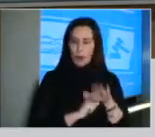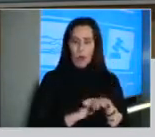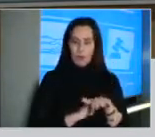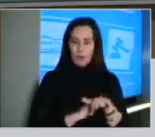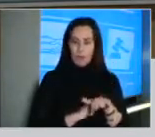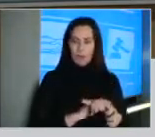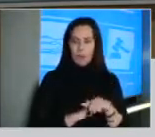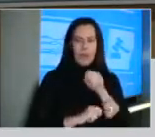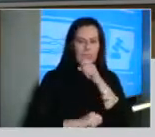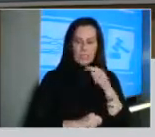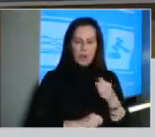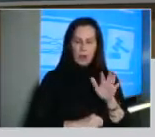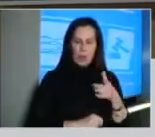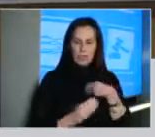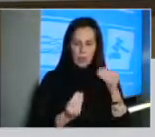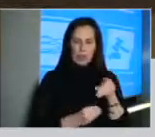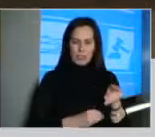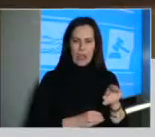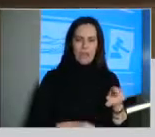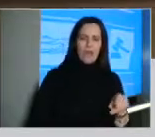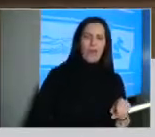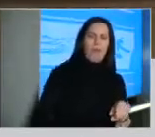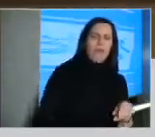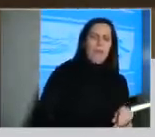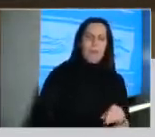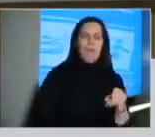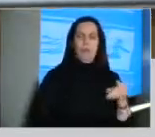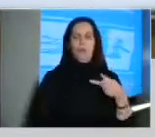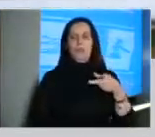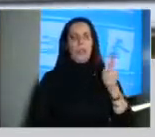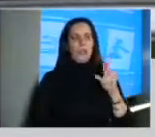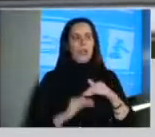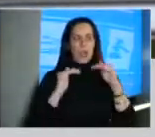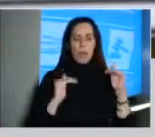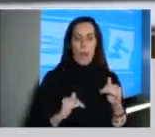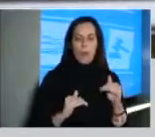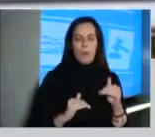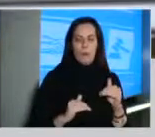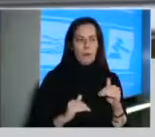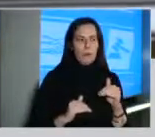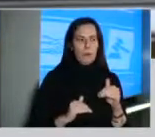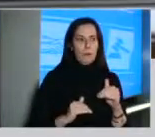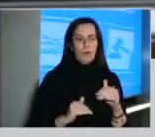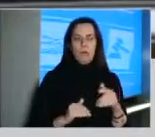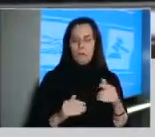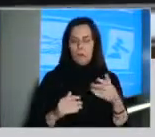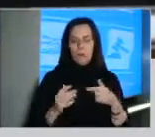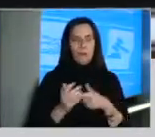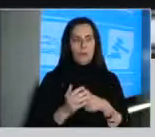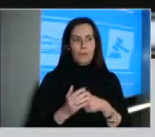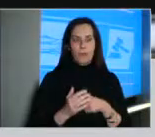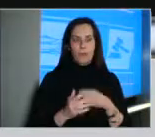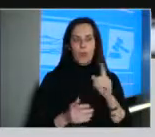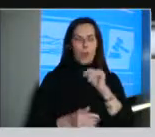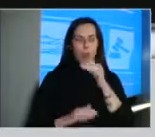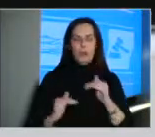של קצוות הזקנה, אולי אני אוסיף בכל זאת, כן. לרובד הראשון, הוא יותר נמוך מאשר בעולם במידה ניכרת. לא